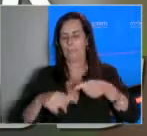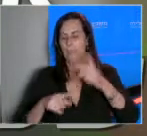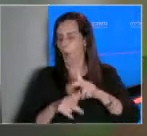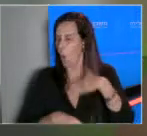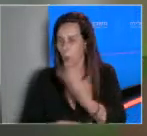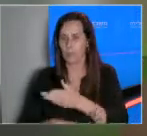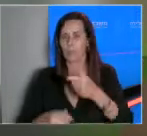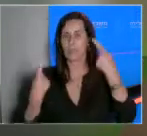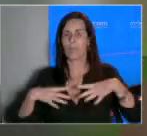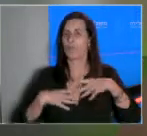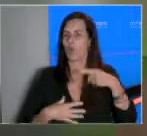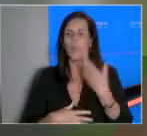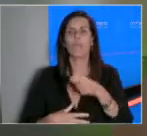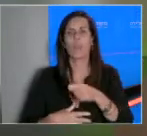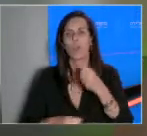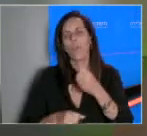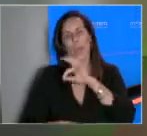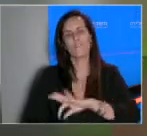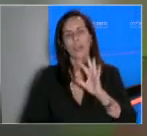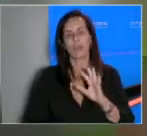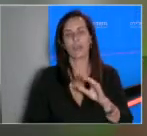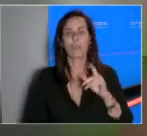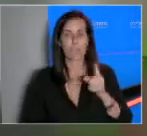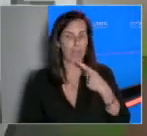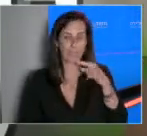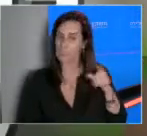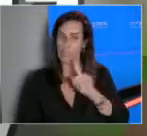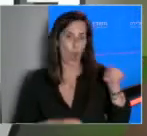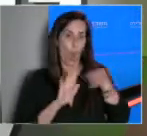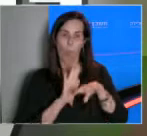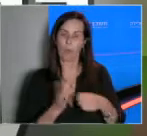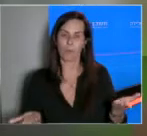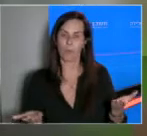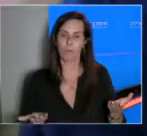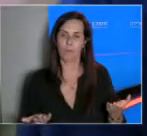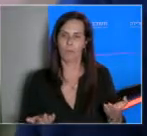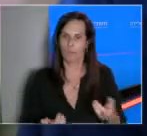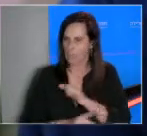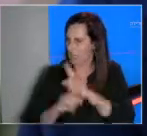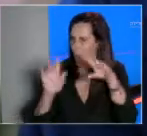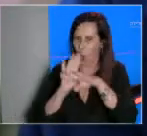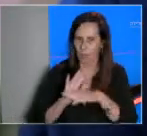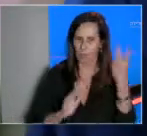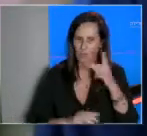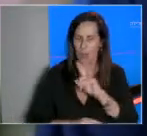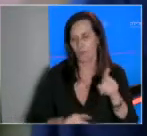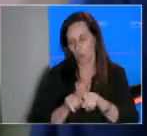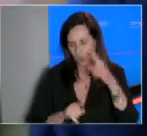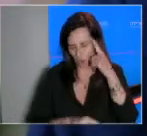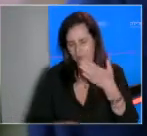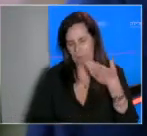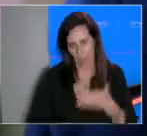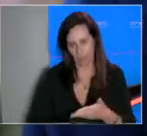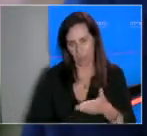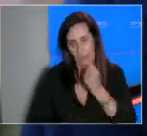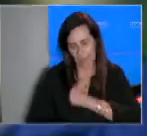מחלה שלהם, את הימי חופשה שלהם, וכך הוא עושה את הרווח שלו. רק צריך לציין שזה לא חוקי הדבר הזה. זה לא חוקי בוודאי, אבל כמו שאתה יודע, במדינת